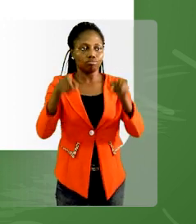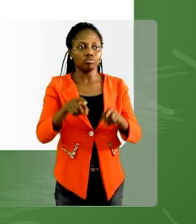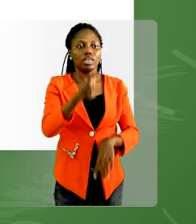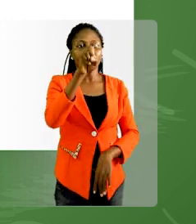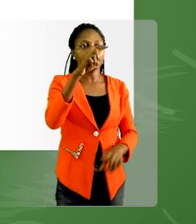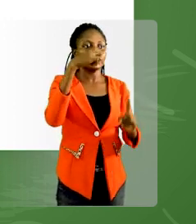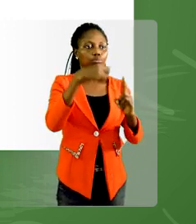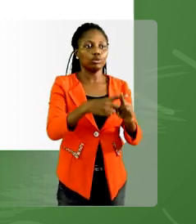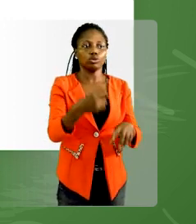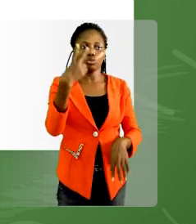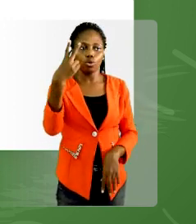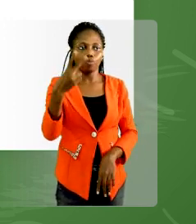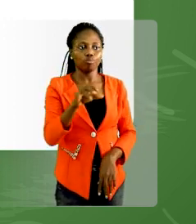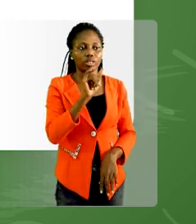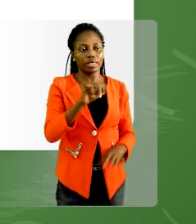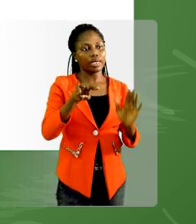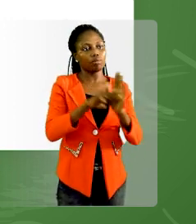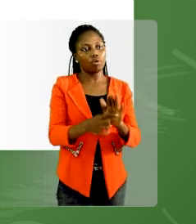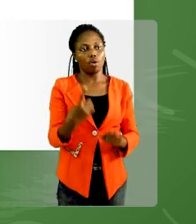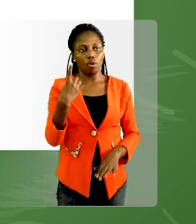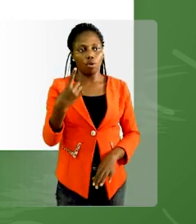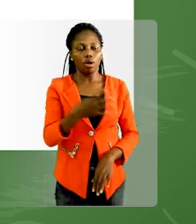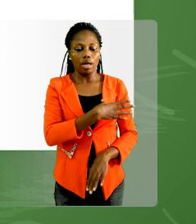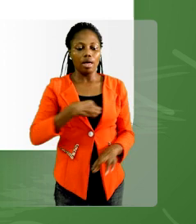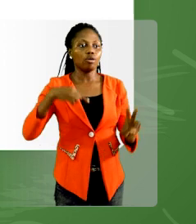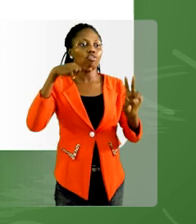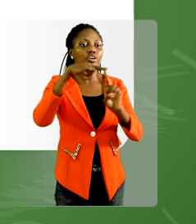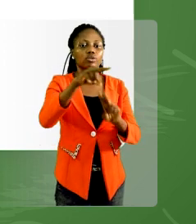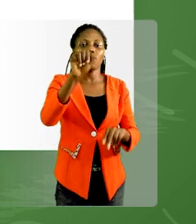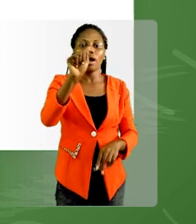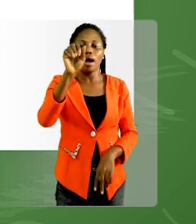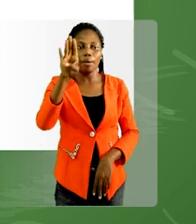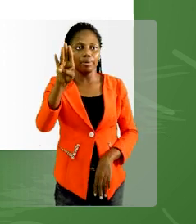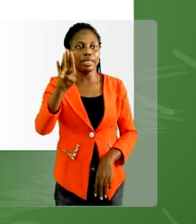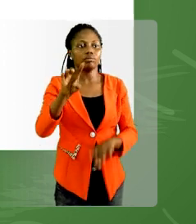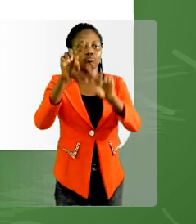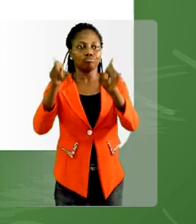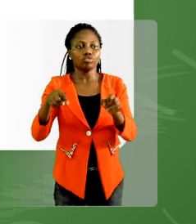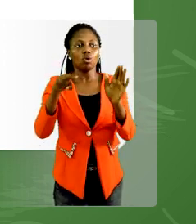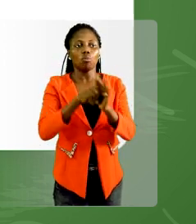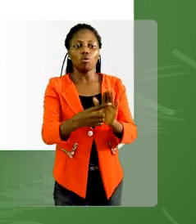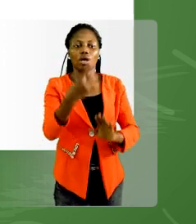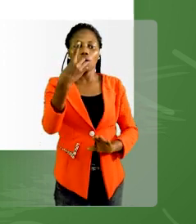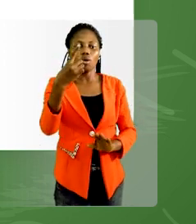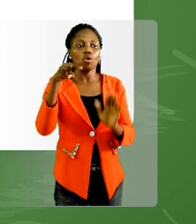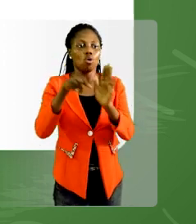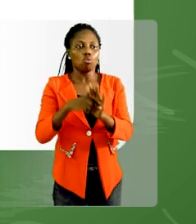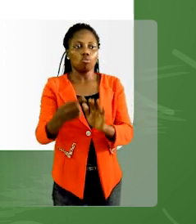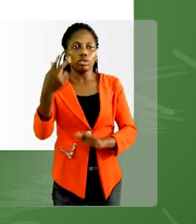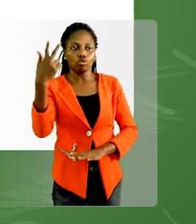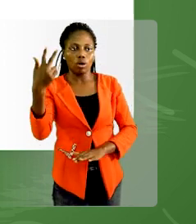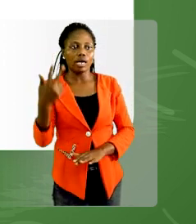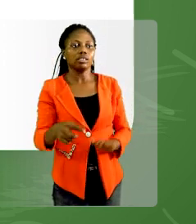pour coordonnées moins 4, moins 6. D'où M appartient à la droite D